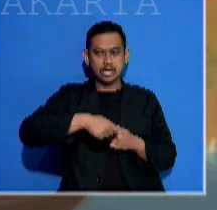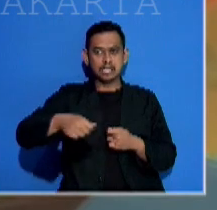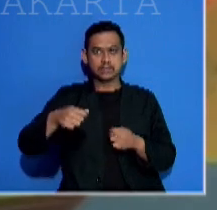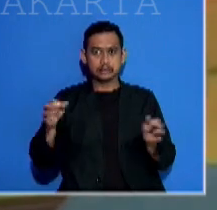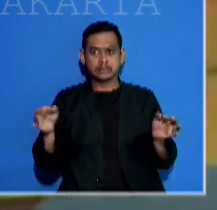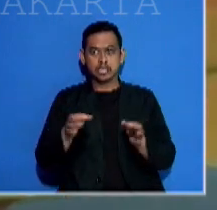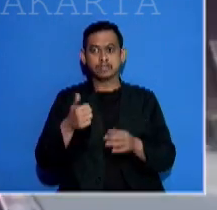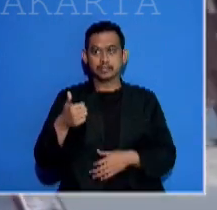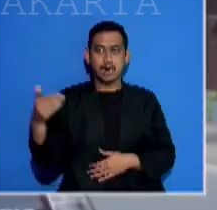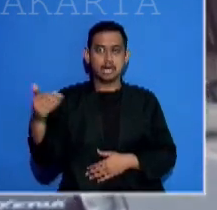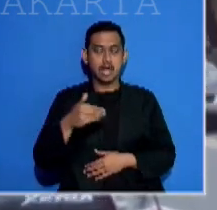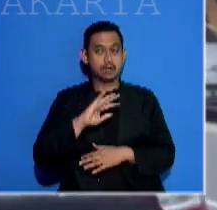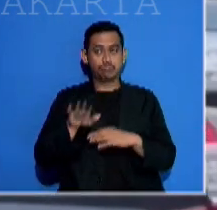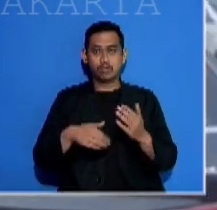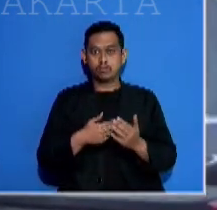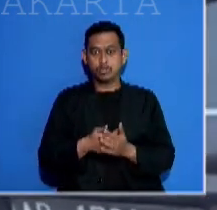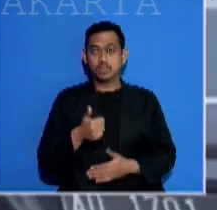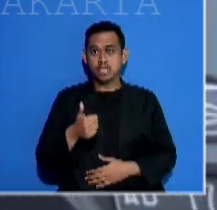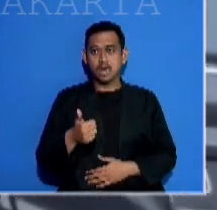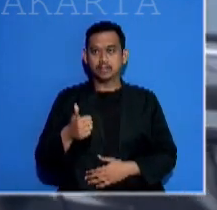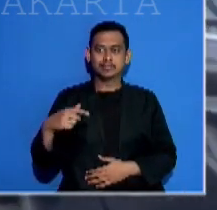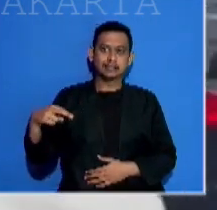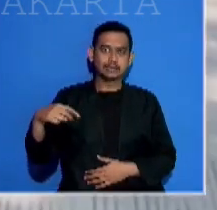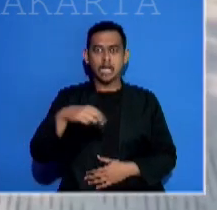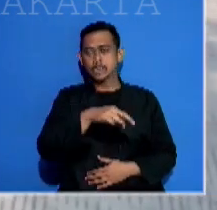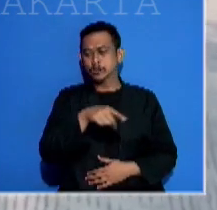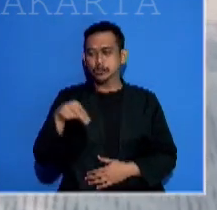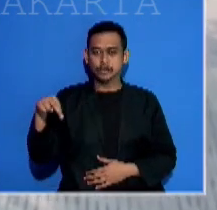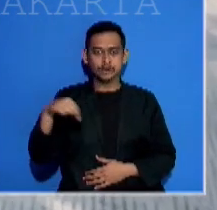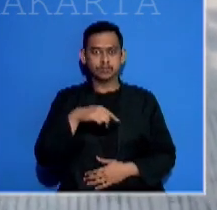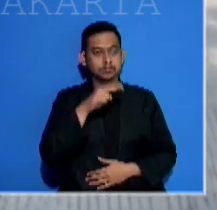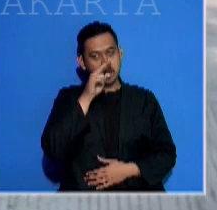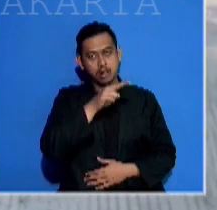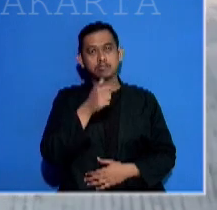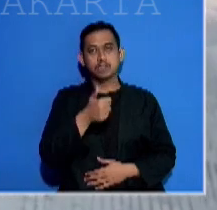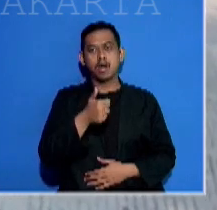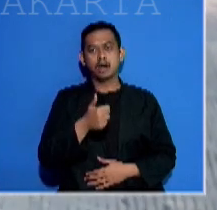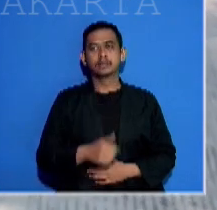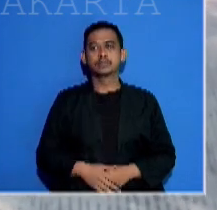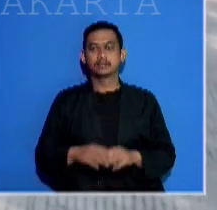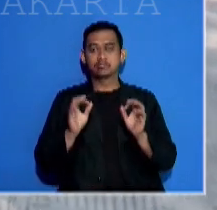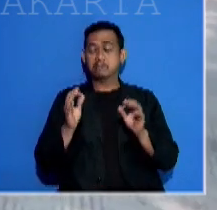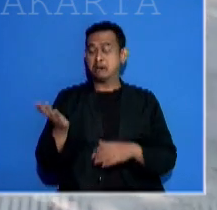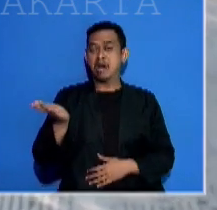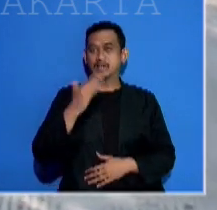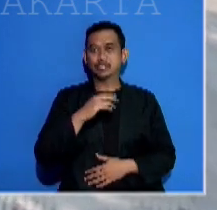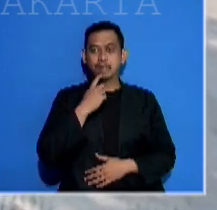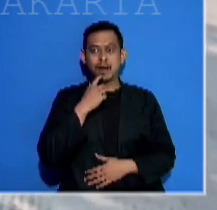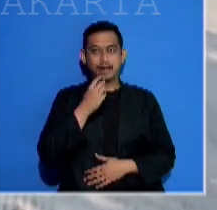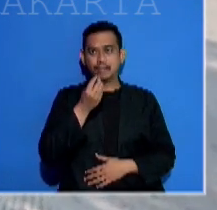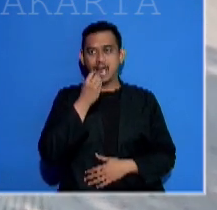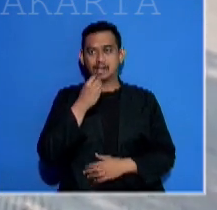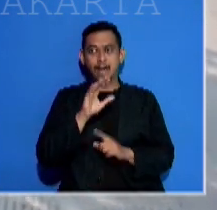bisa mengunjungi semuanya dengan hanya berjalan kaki. Kita lanjut nyobain kuliner di Bantul.